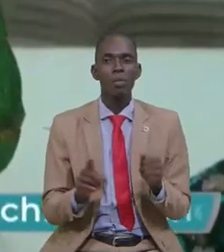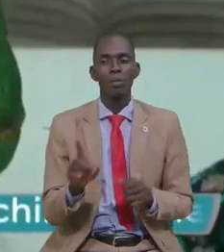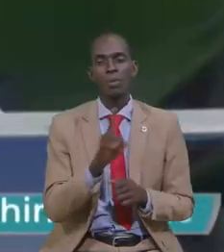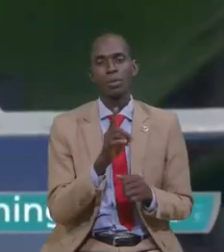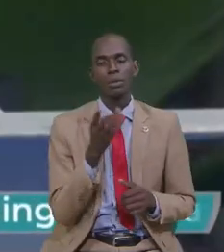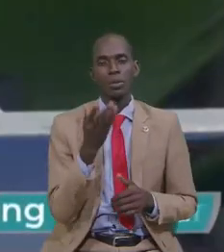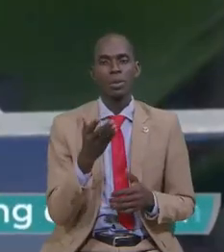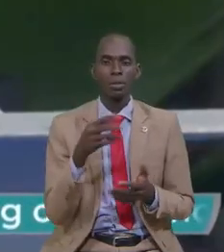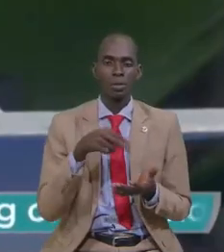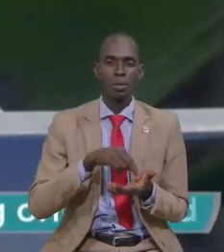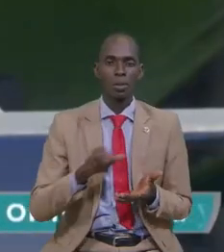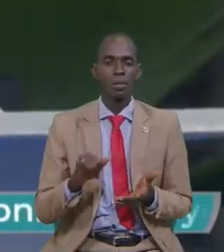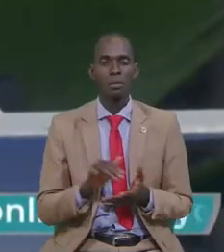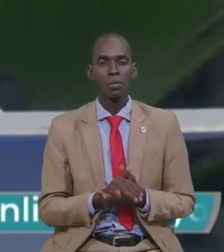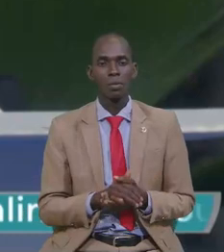Aidons-nous